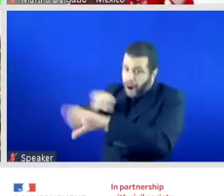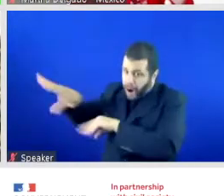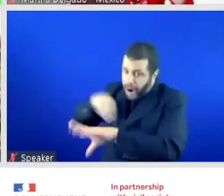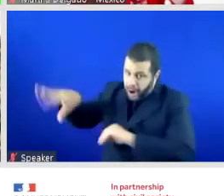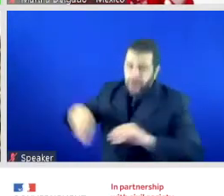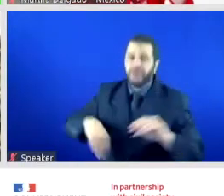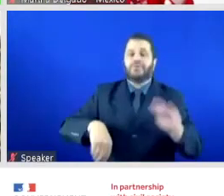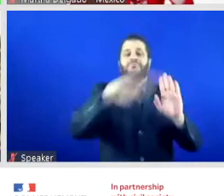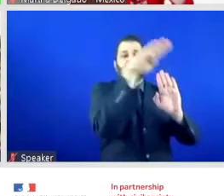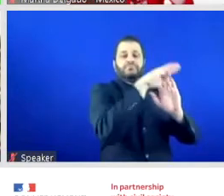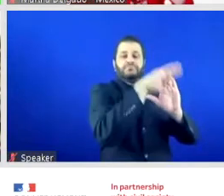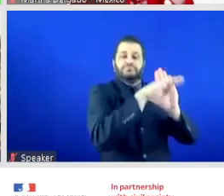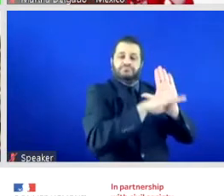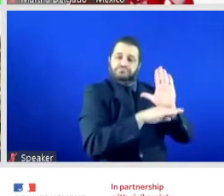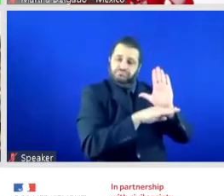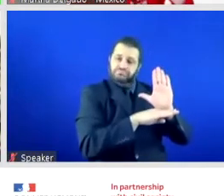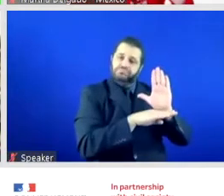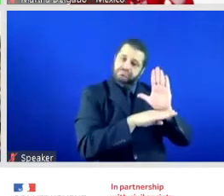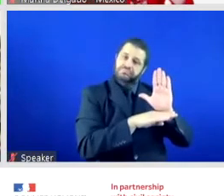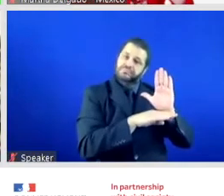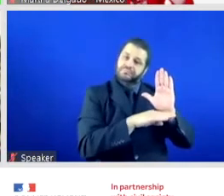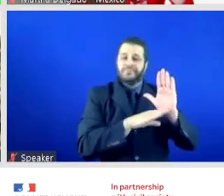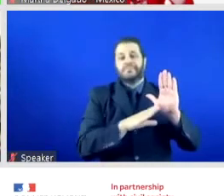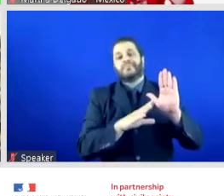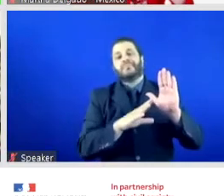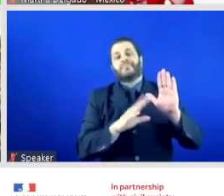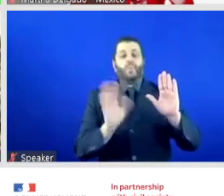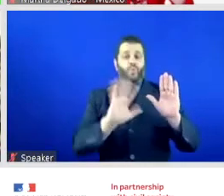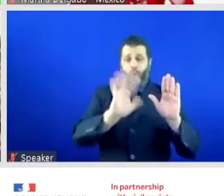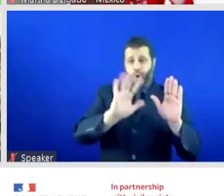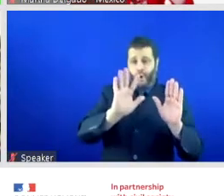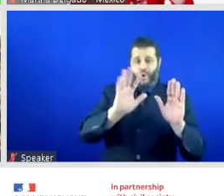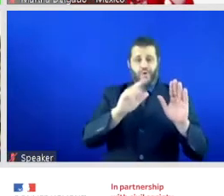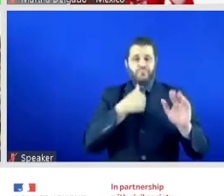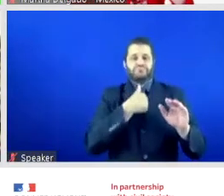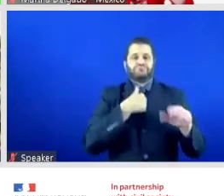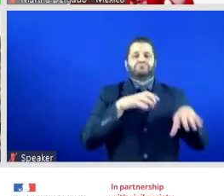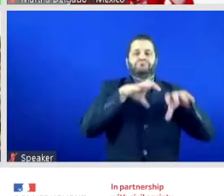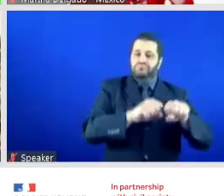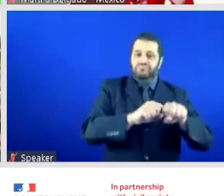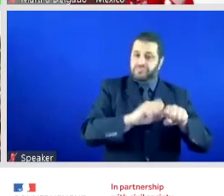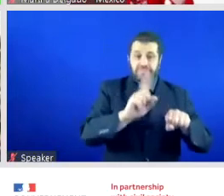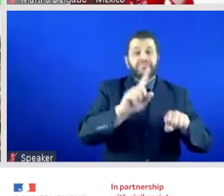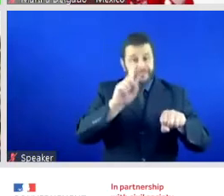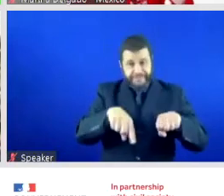Et là, l'exemple de la bonne pratique, je le donne pas parce que Mary est avec nous au panel. Même si elle n'est pas là, je donne cet